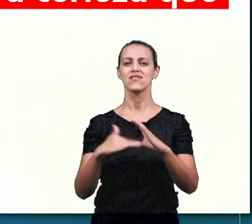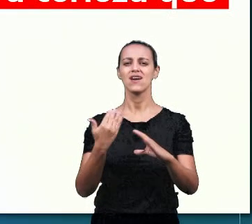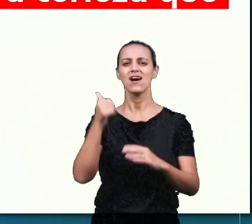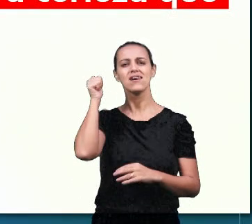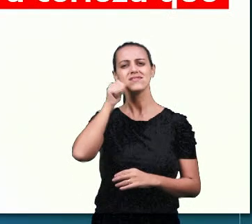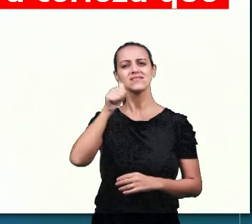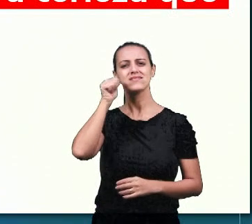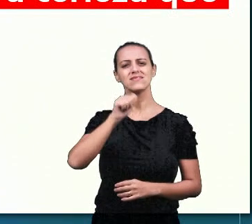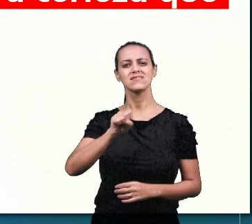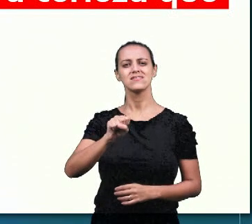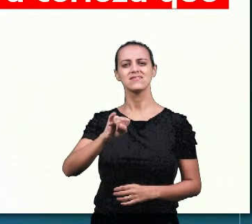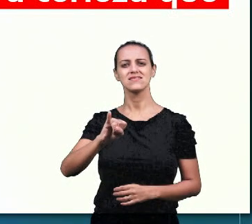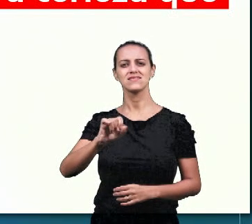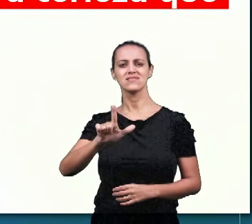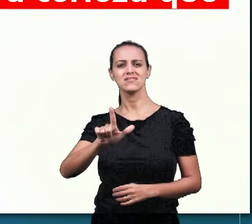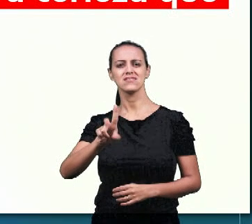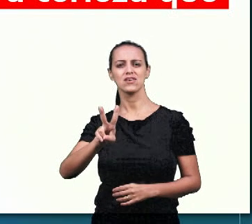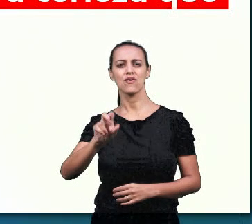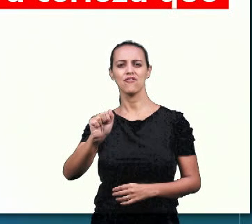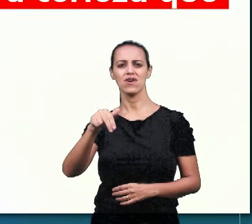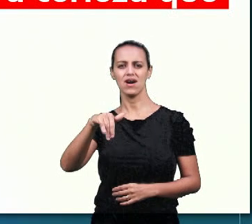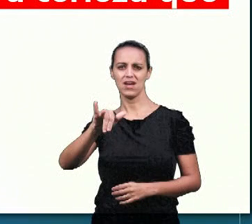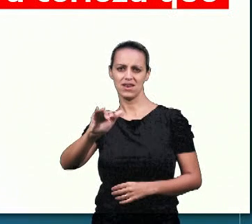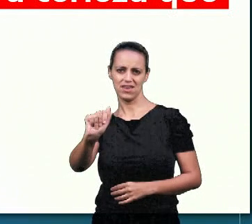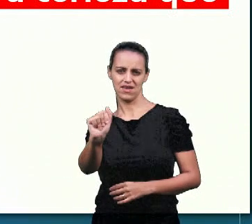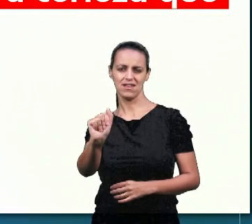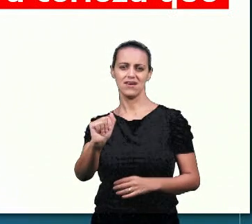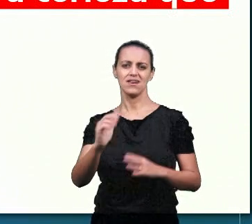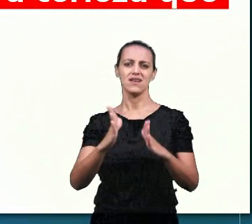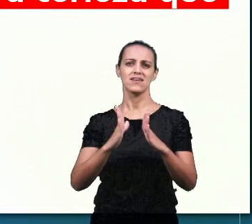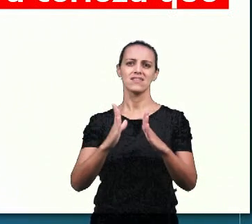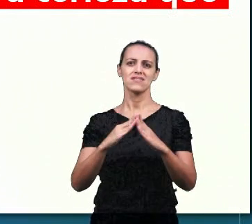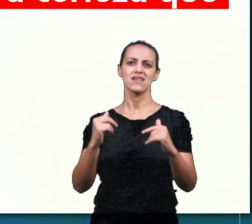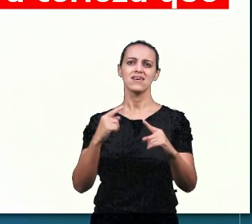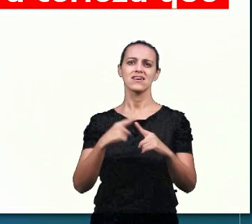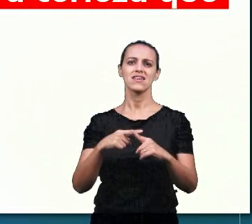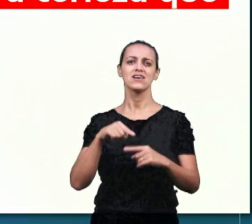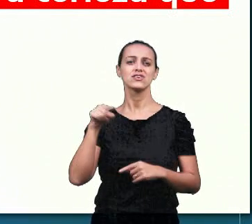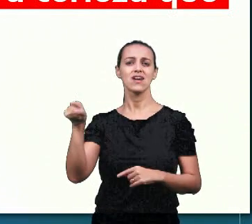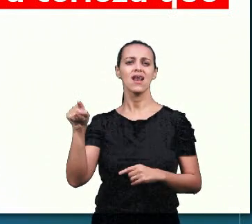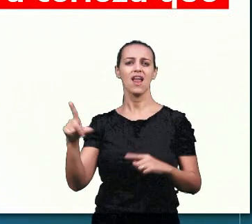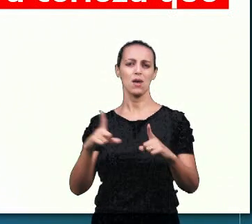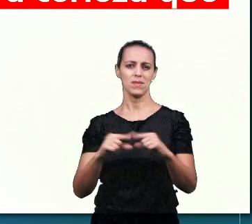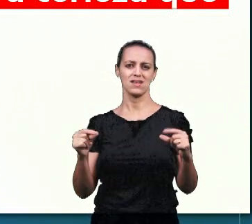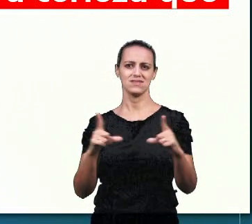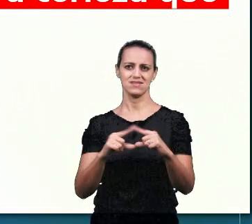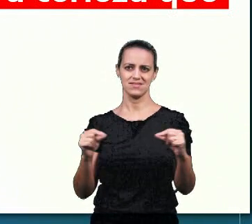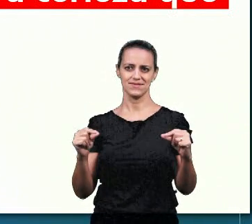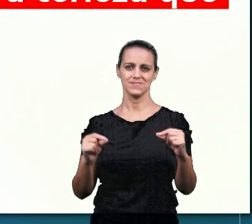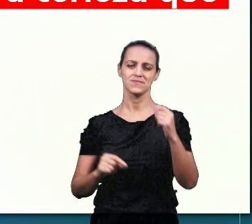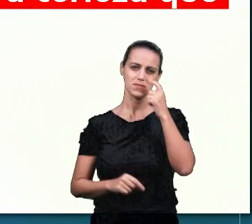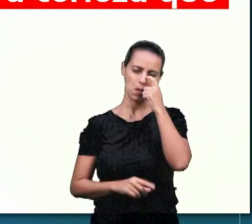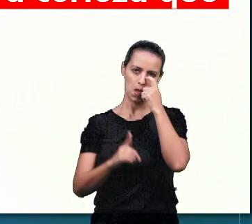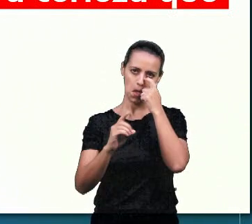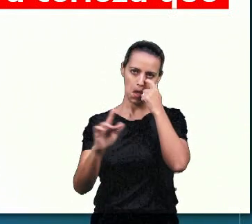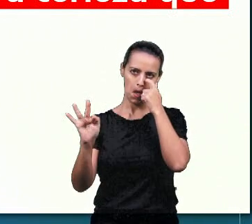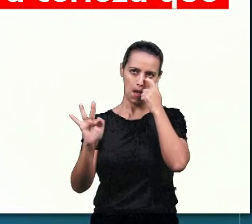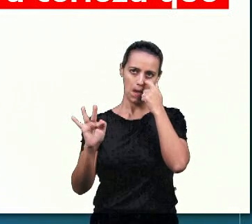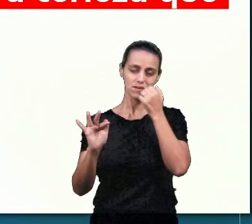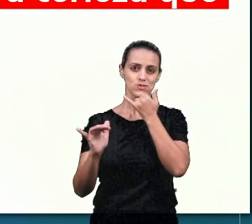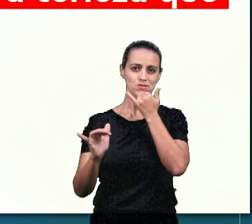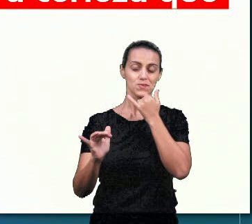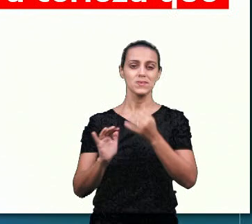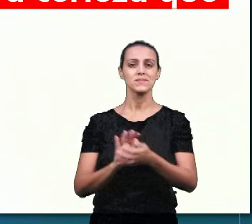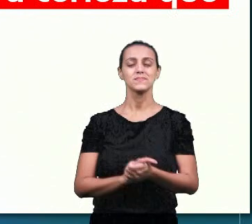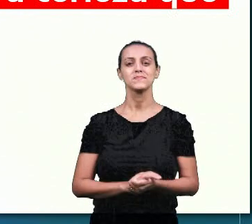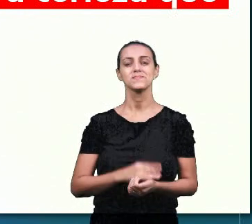par notre sœur Silvânia Regina do Melo Costa, de l'église de Asa Sul, à Brasilia, dans le district fédéral. Et elle